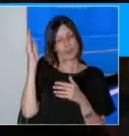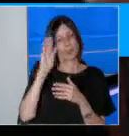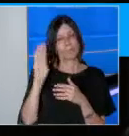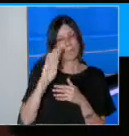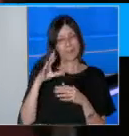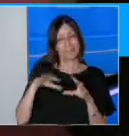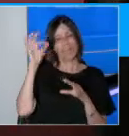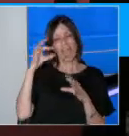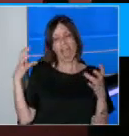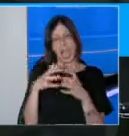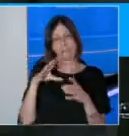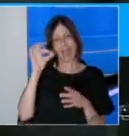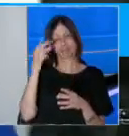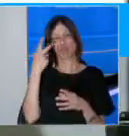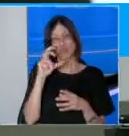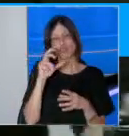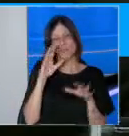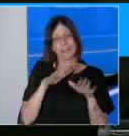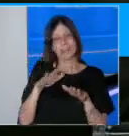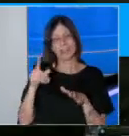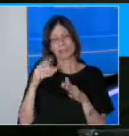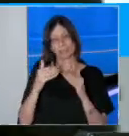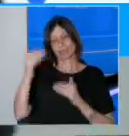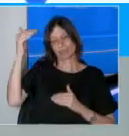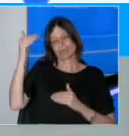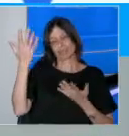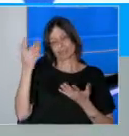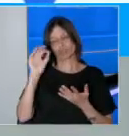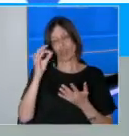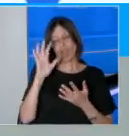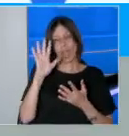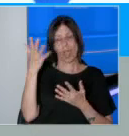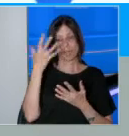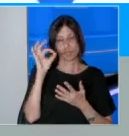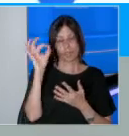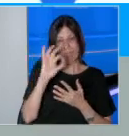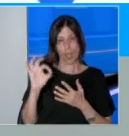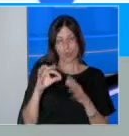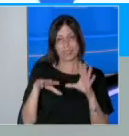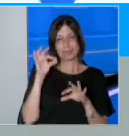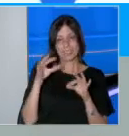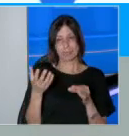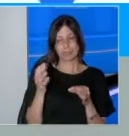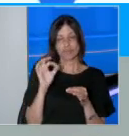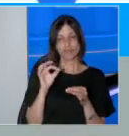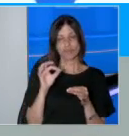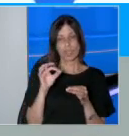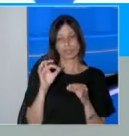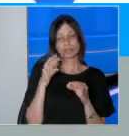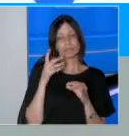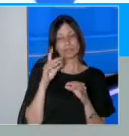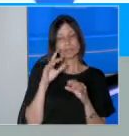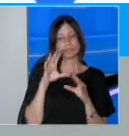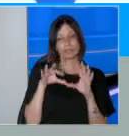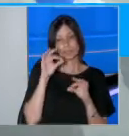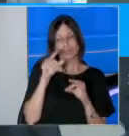על ידי העם. 30 מנדטים בפער אדיר של 50% מהמצביעים שהצביעו לשתיד,